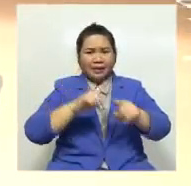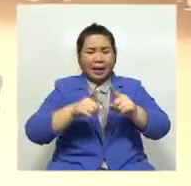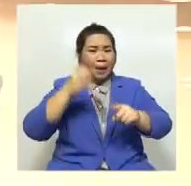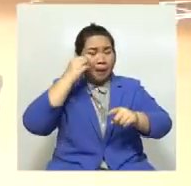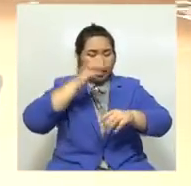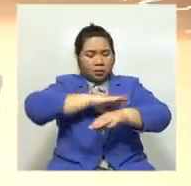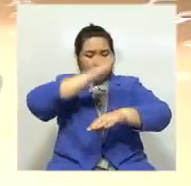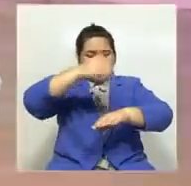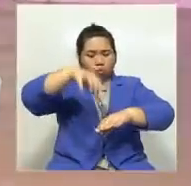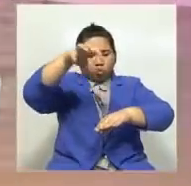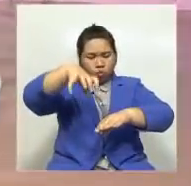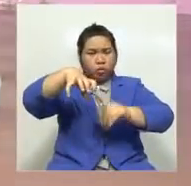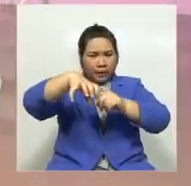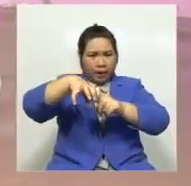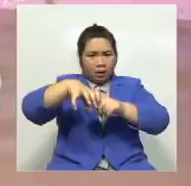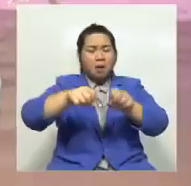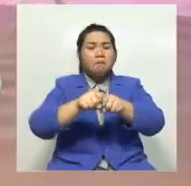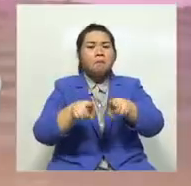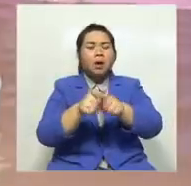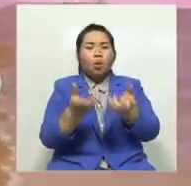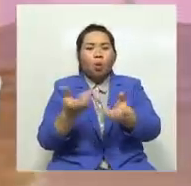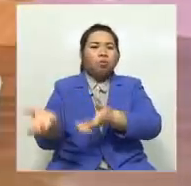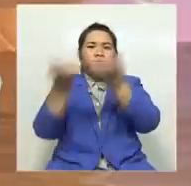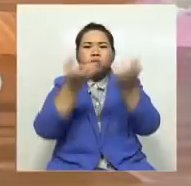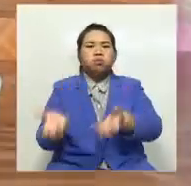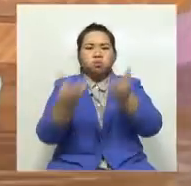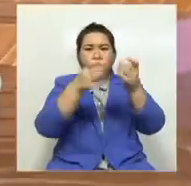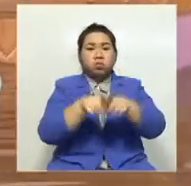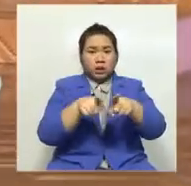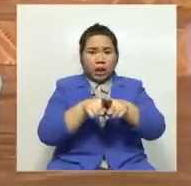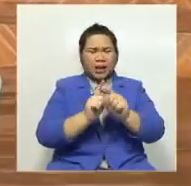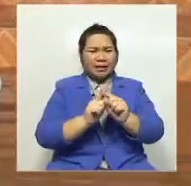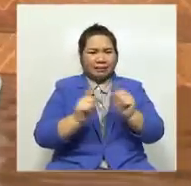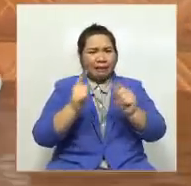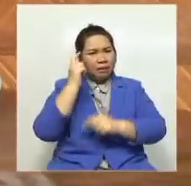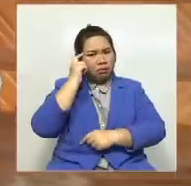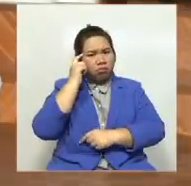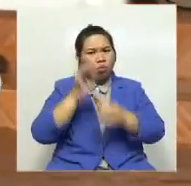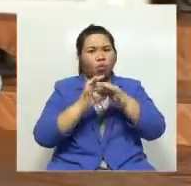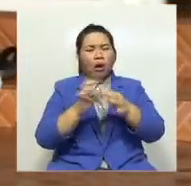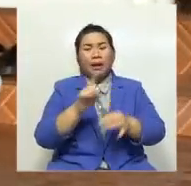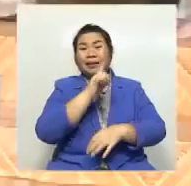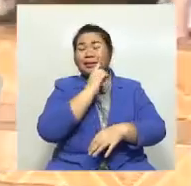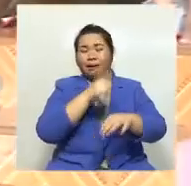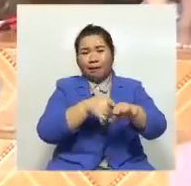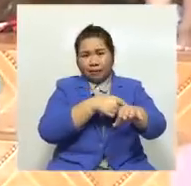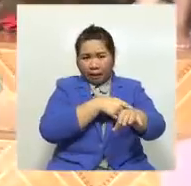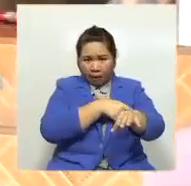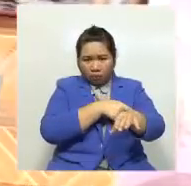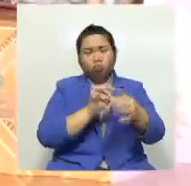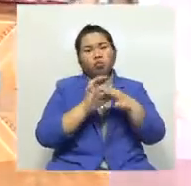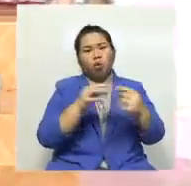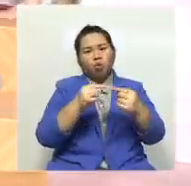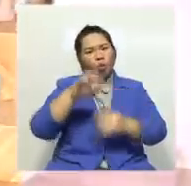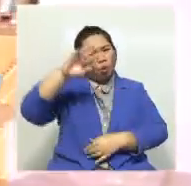แต่ว่าก็เตรียมเก็บของขึ้นที่สูงส่วนสิ่งที่ชาวบ้านกังวลค่ะก็คือระยะเวลาที่ท่วมหากนานก็จะห่วงเรื่อง